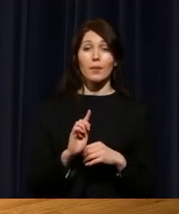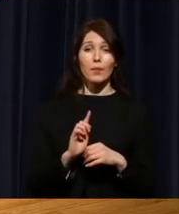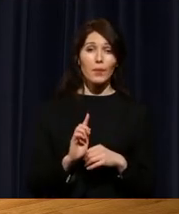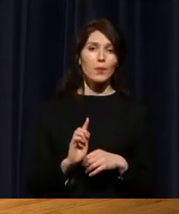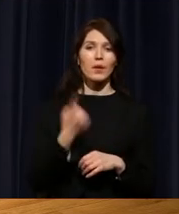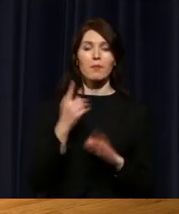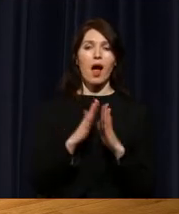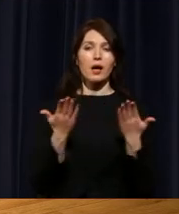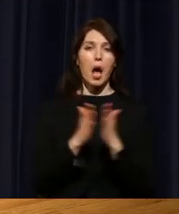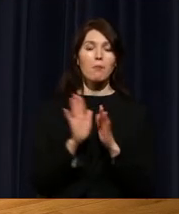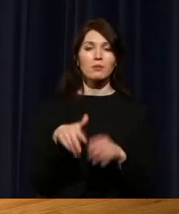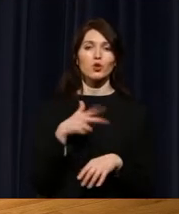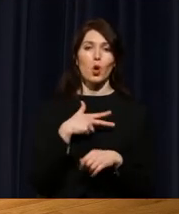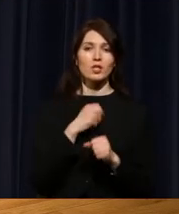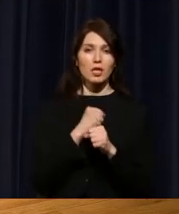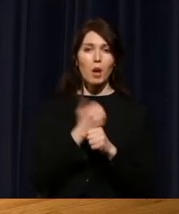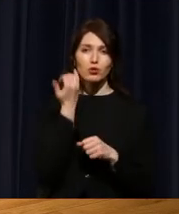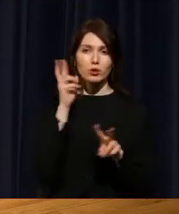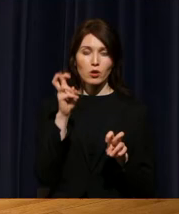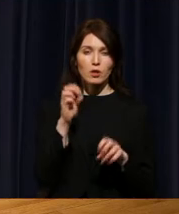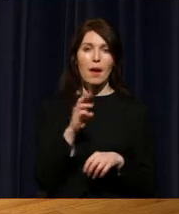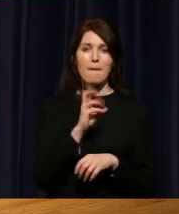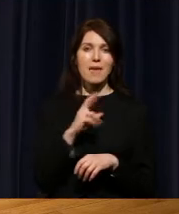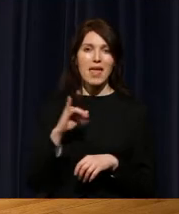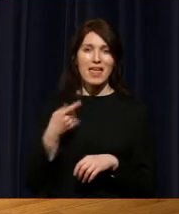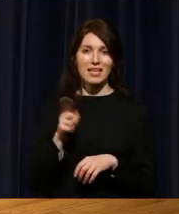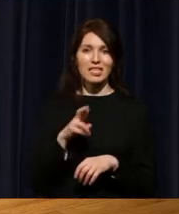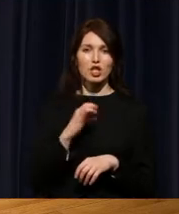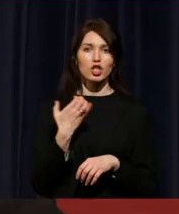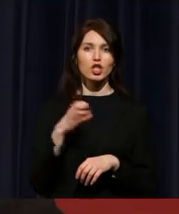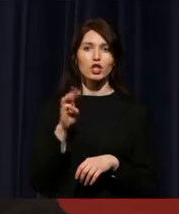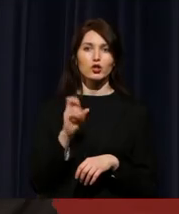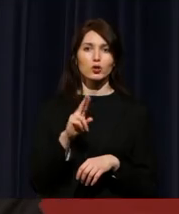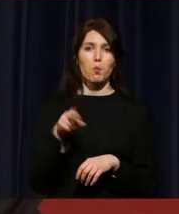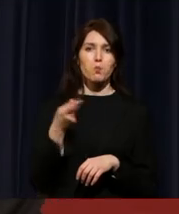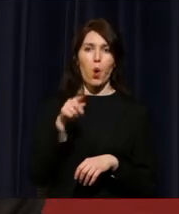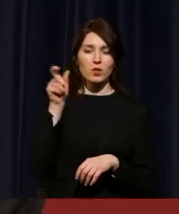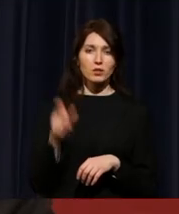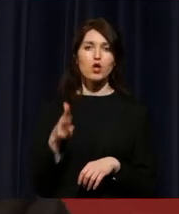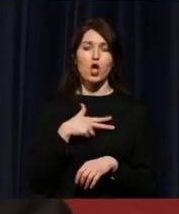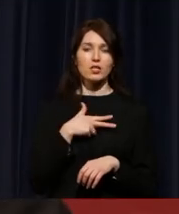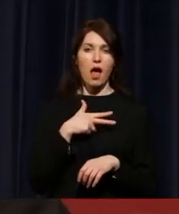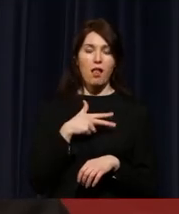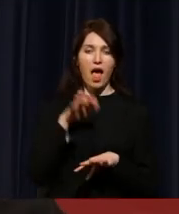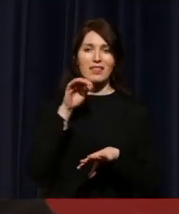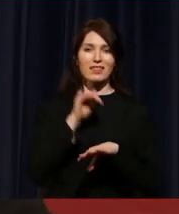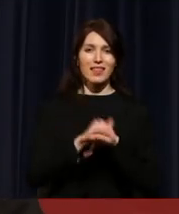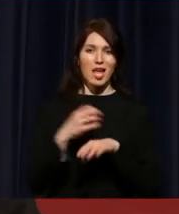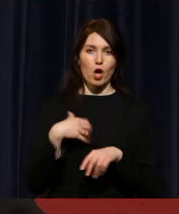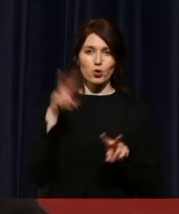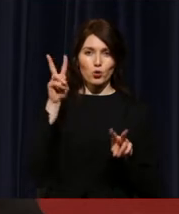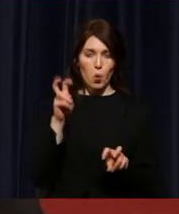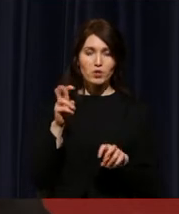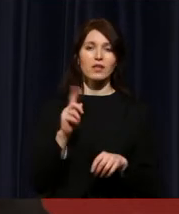pirmā grāmata par sociālo darbu saucās Mērijas Ričmondas sociālā diagnoze. Viņi bija ārsti, kuri varētu teikt,